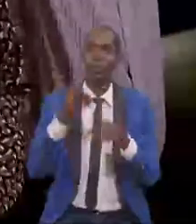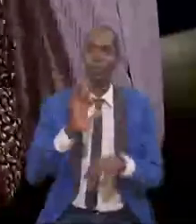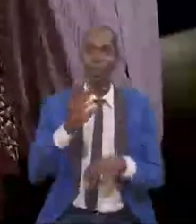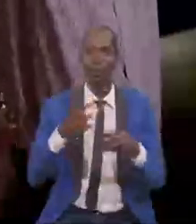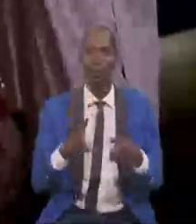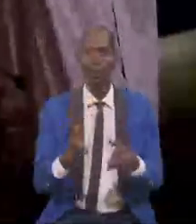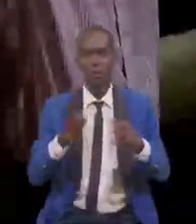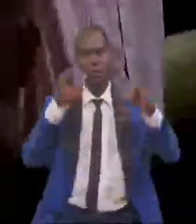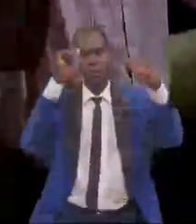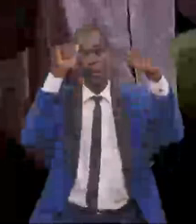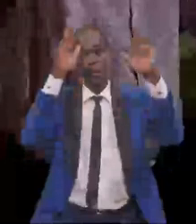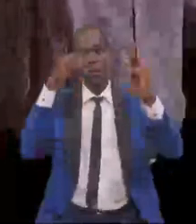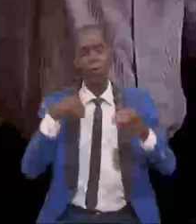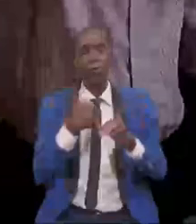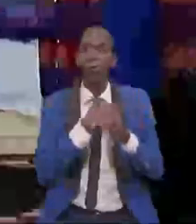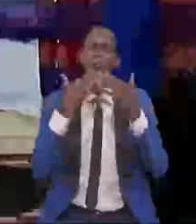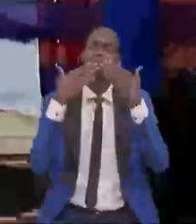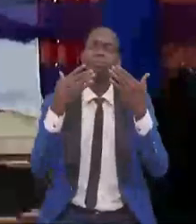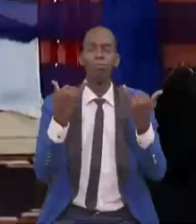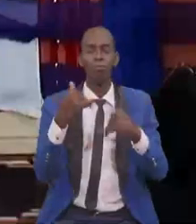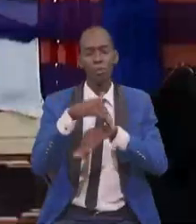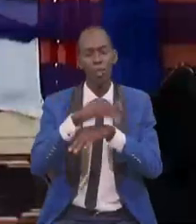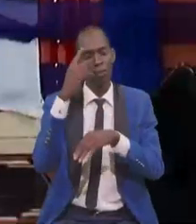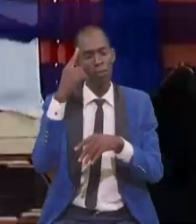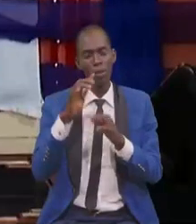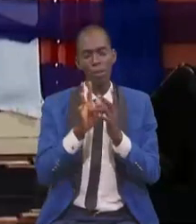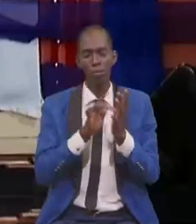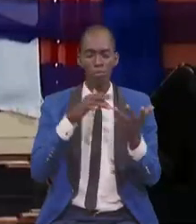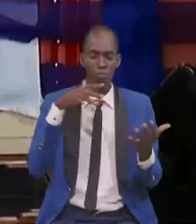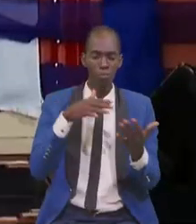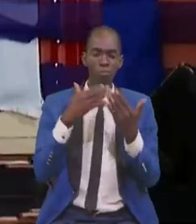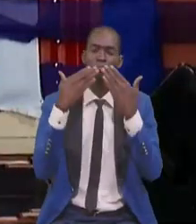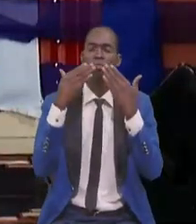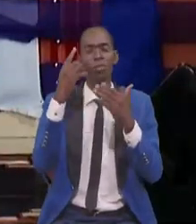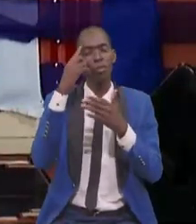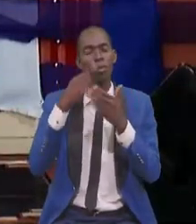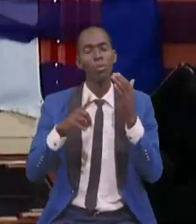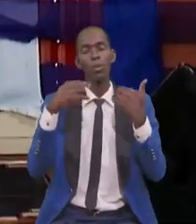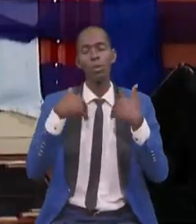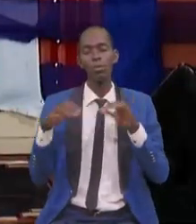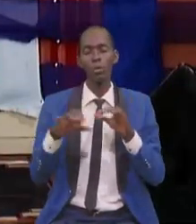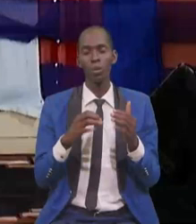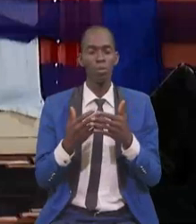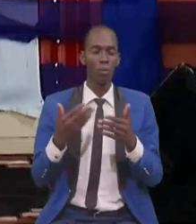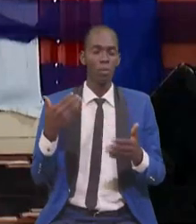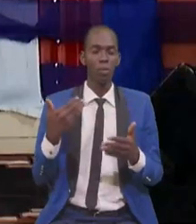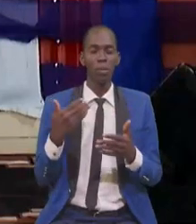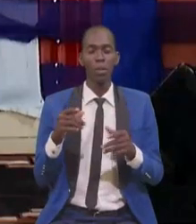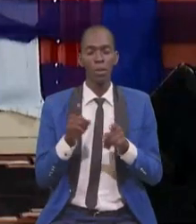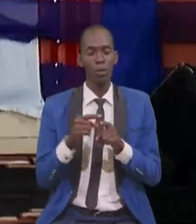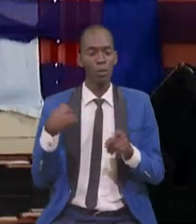arriver. Père, nous te remercions ce soir pour l'étude biblique. Nous te remercions pour ce que tu as déjà